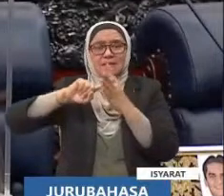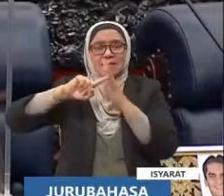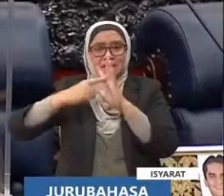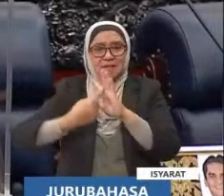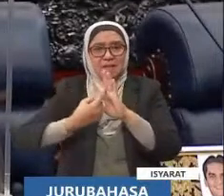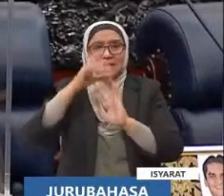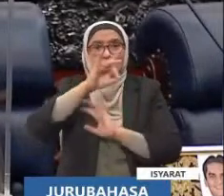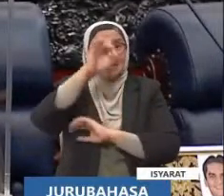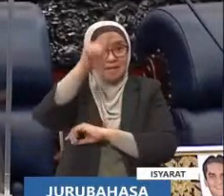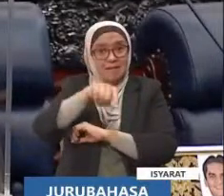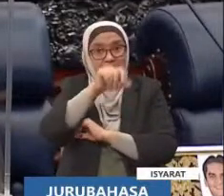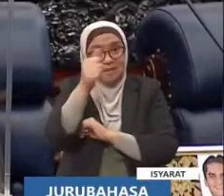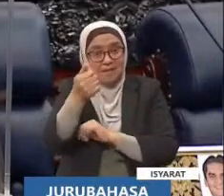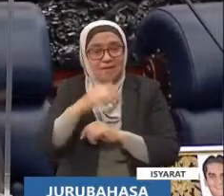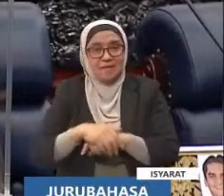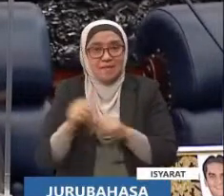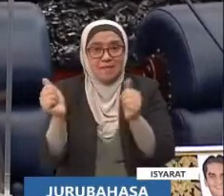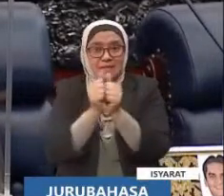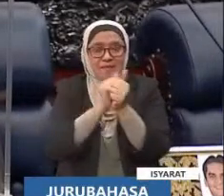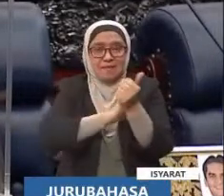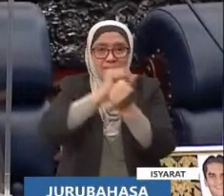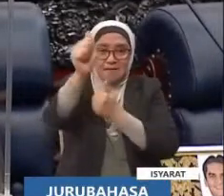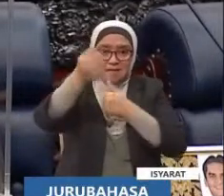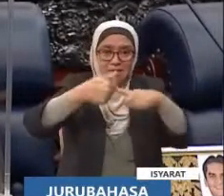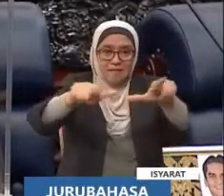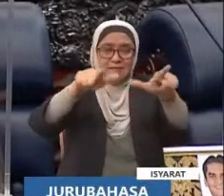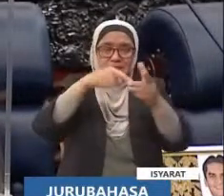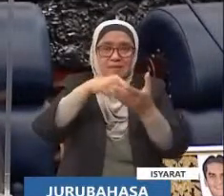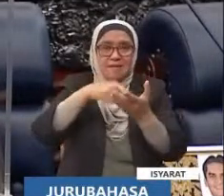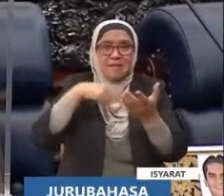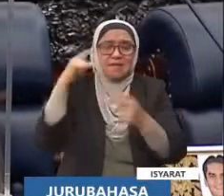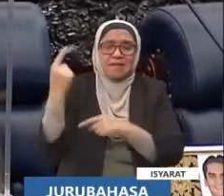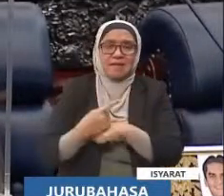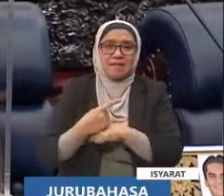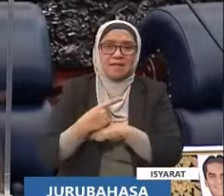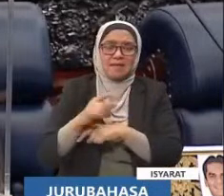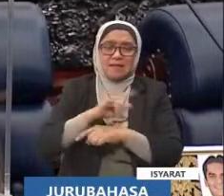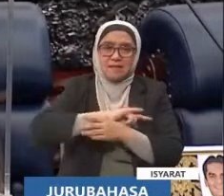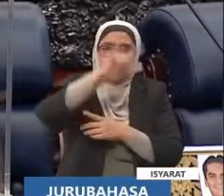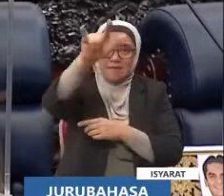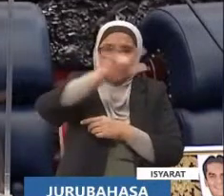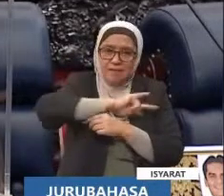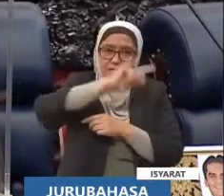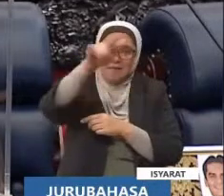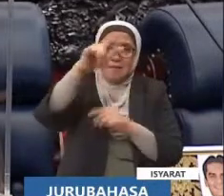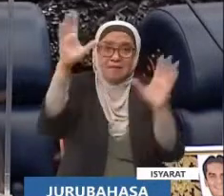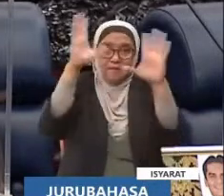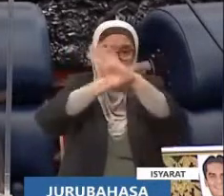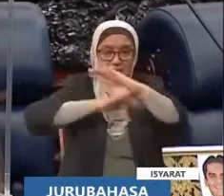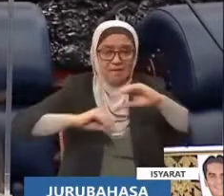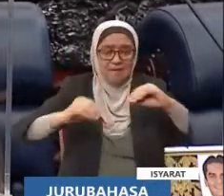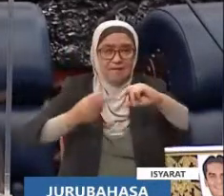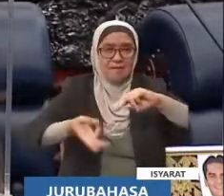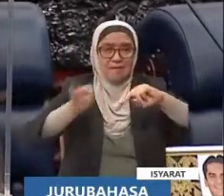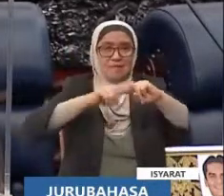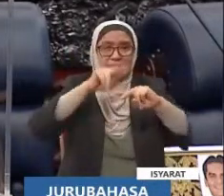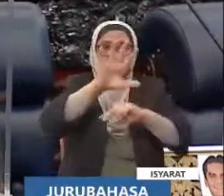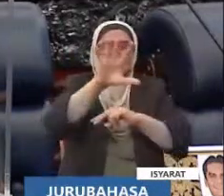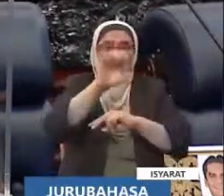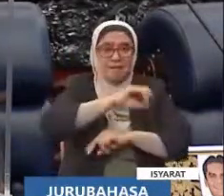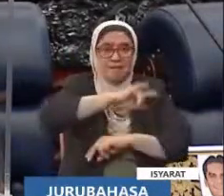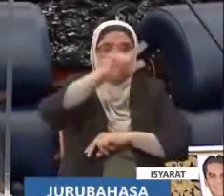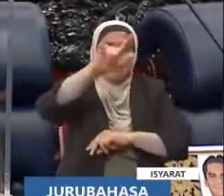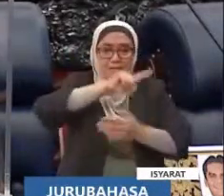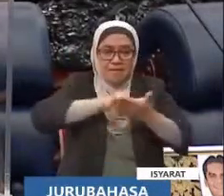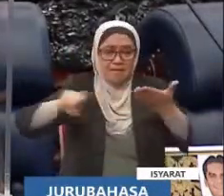8 okt dengan kebenaran Nike Kapan primatan penerbangan pesawat telah meningkat kepada 50 kepada seminggu